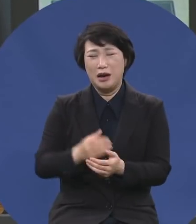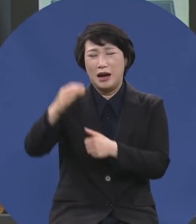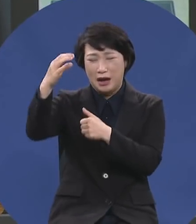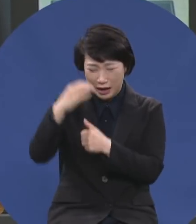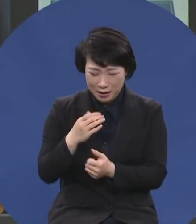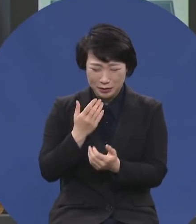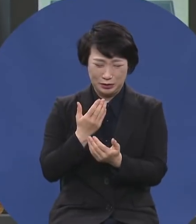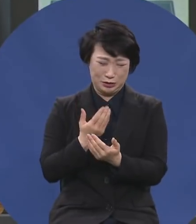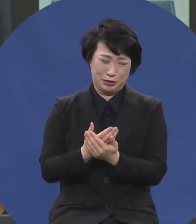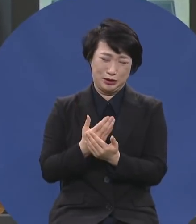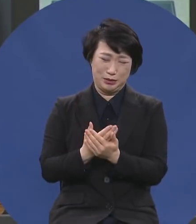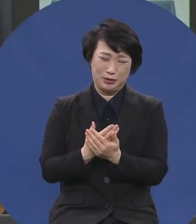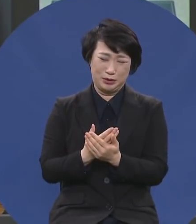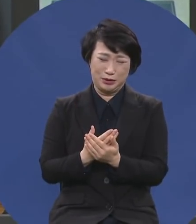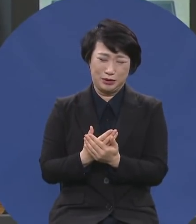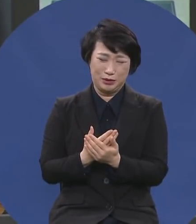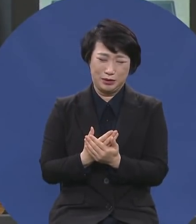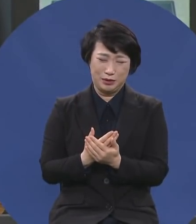압도하시고